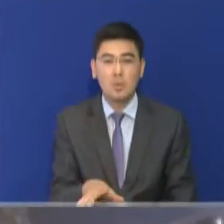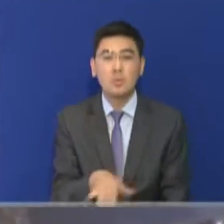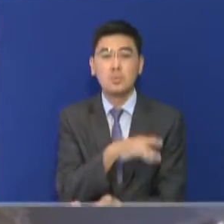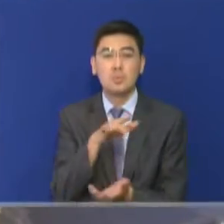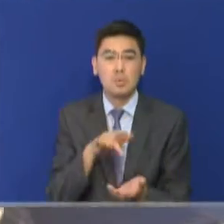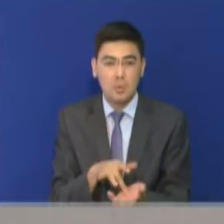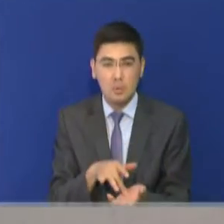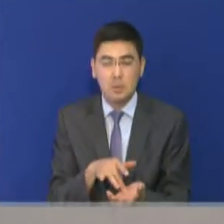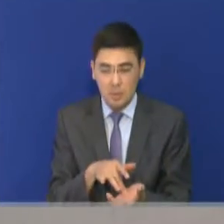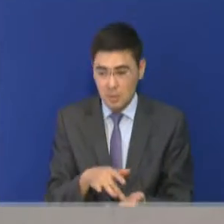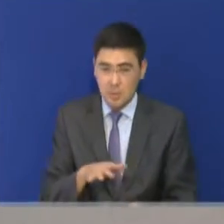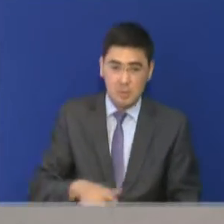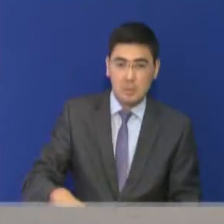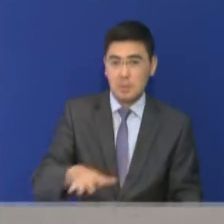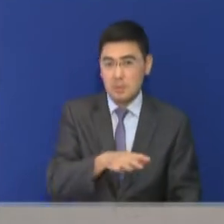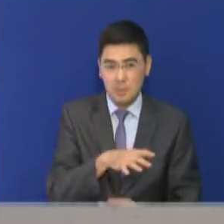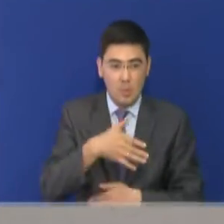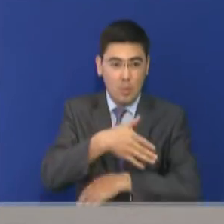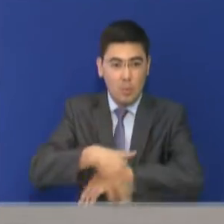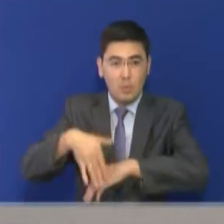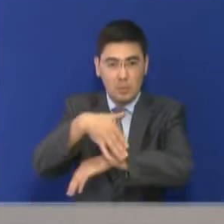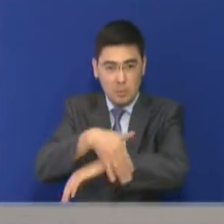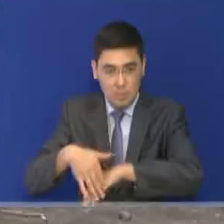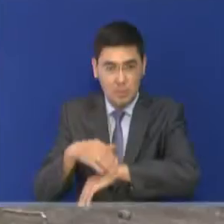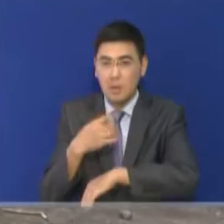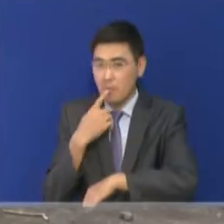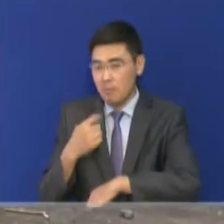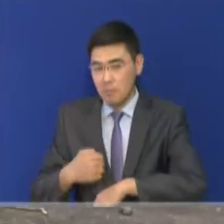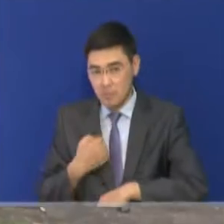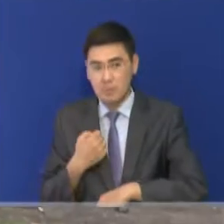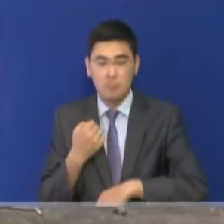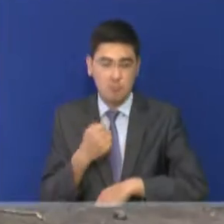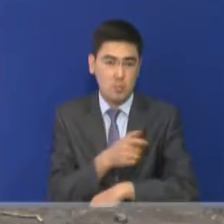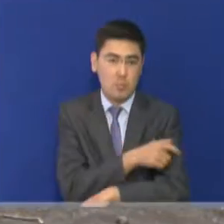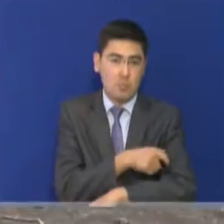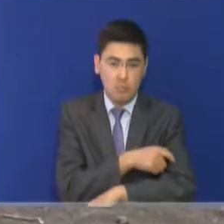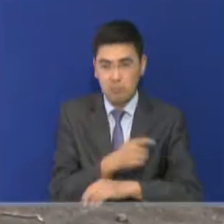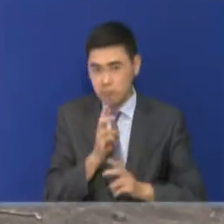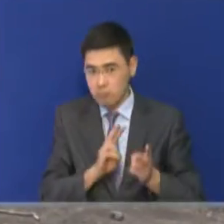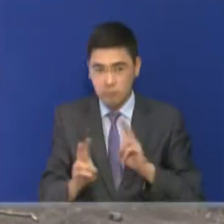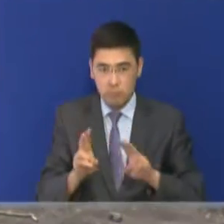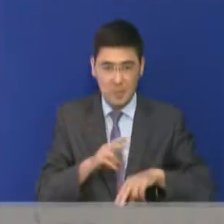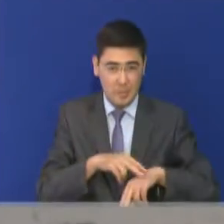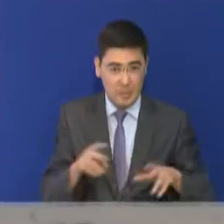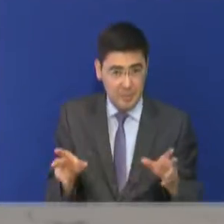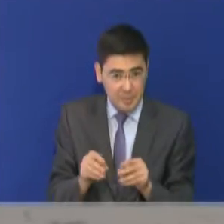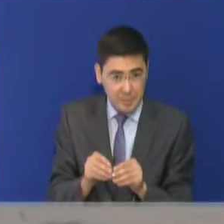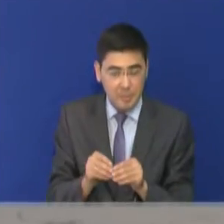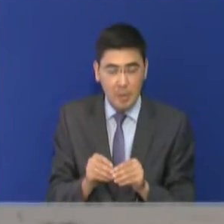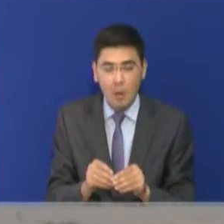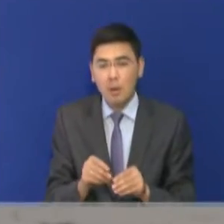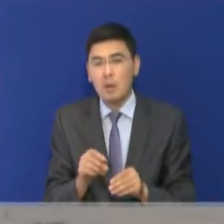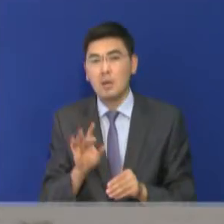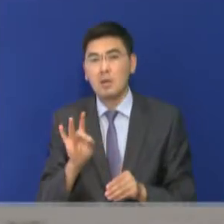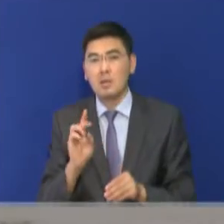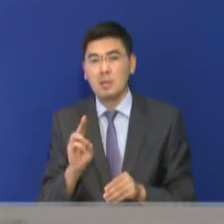автотранспорта, военные были привлечены и к патрулированию улиц Семея. Во время совместных с полицейскими дежурств